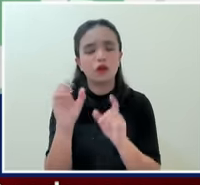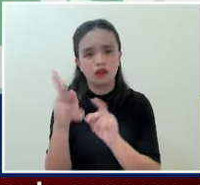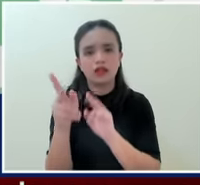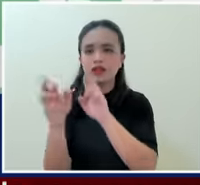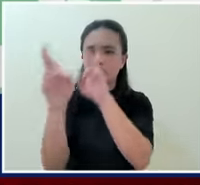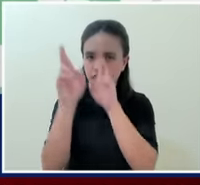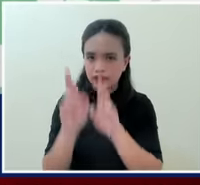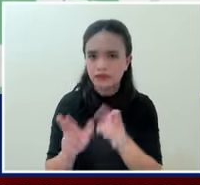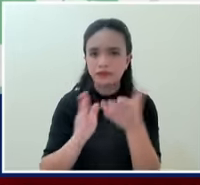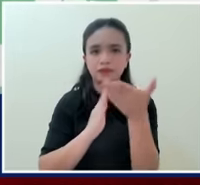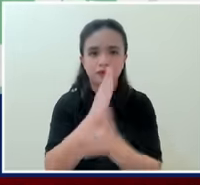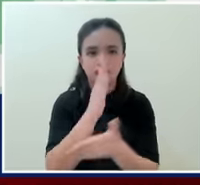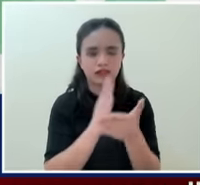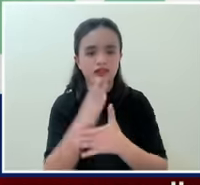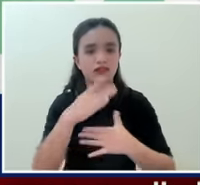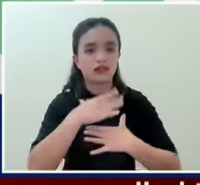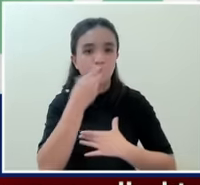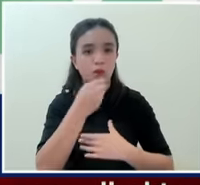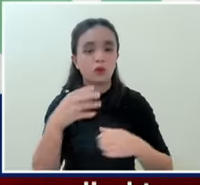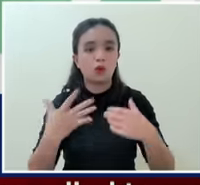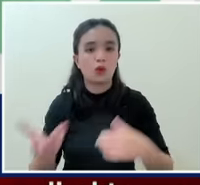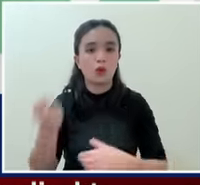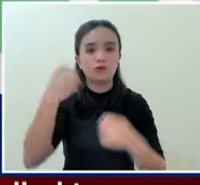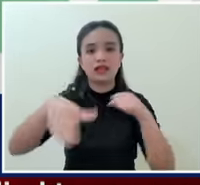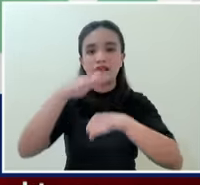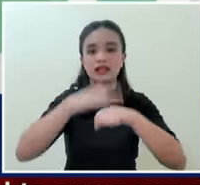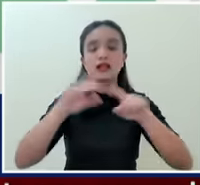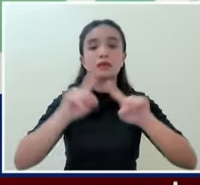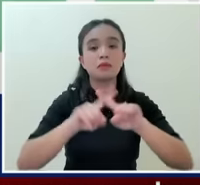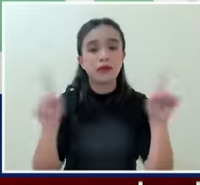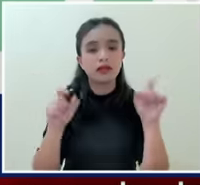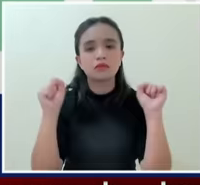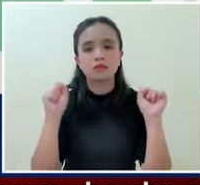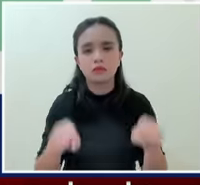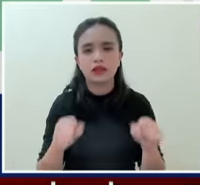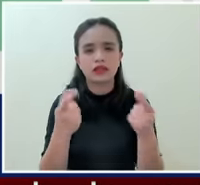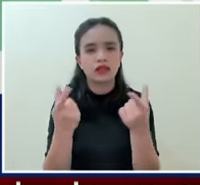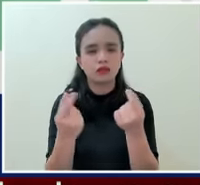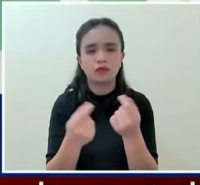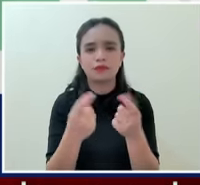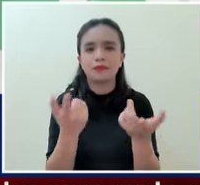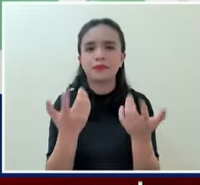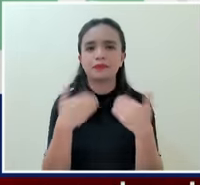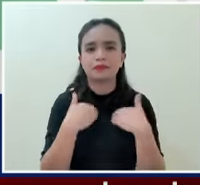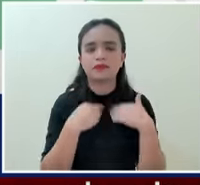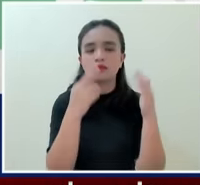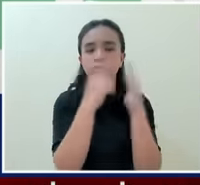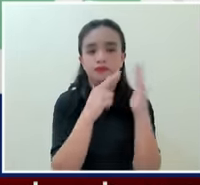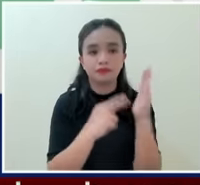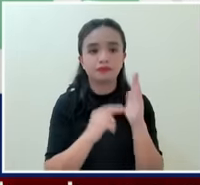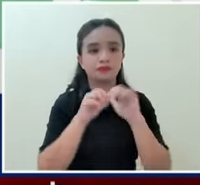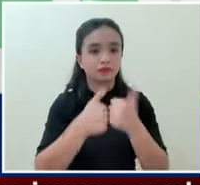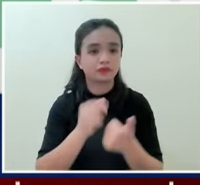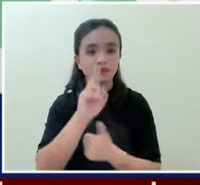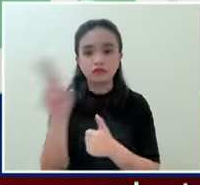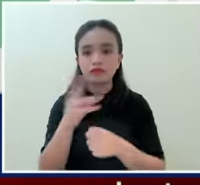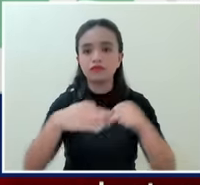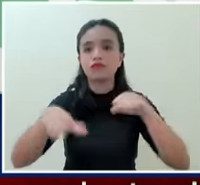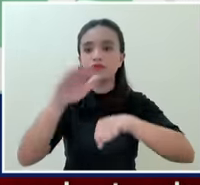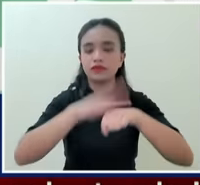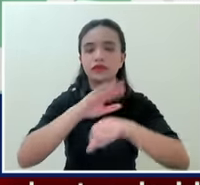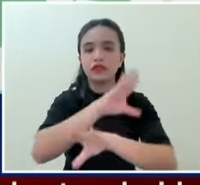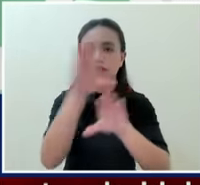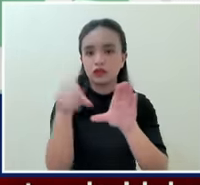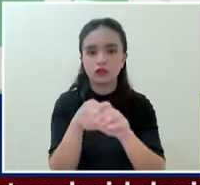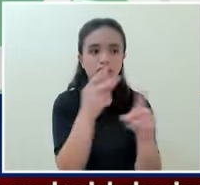karapatan at interes ng landowner. Yun nga lang, pwede pa rin magpatupad ng restriction o regulasyon sa paggamit ng lupa na sakop ng protected